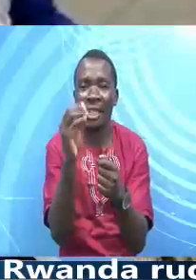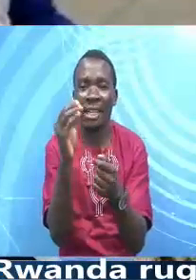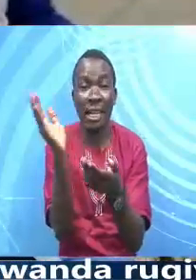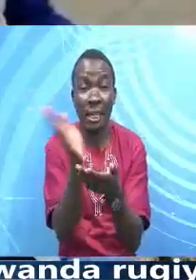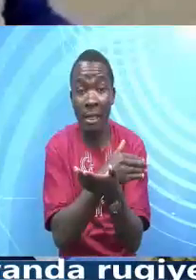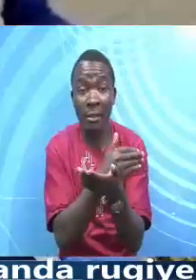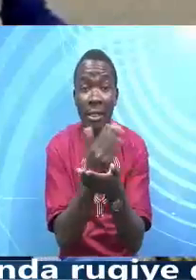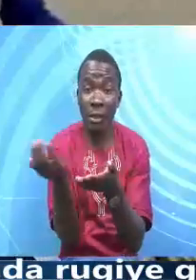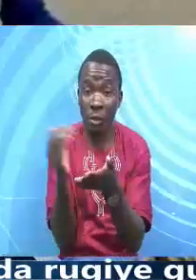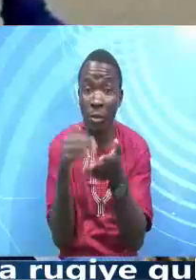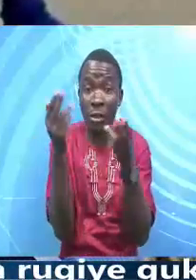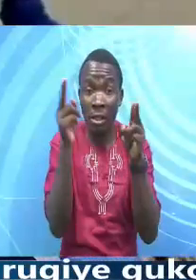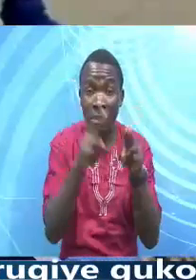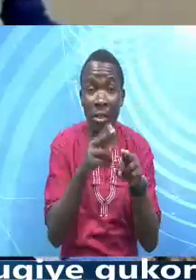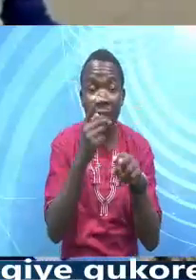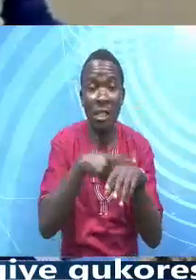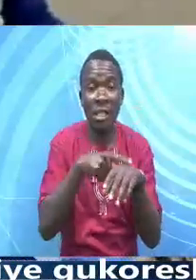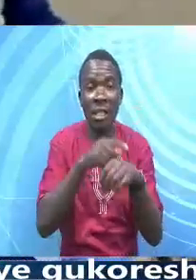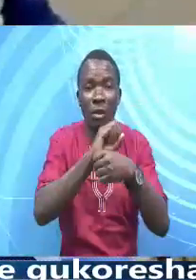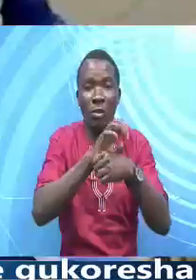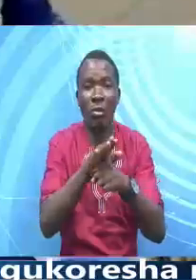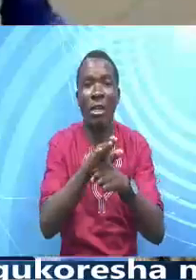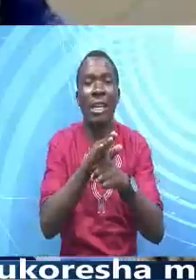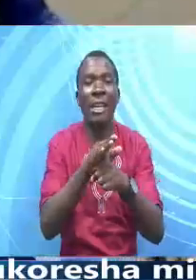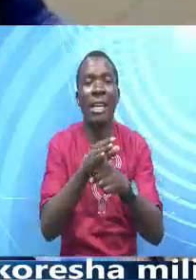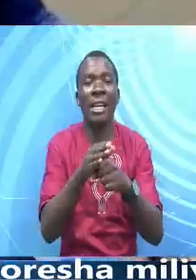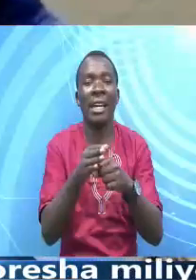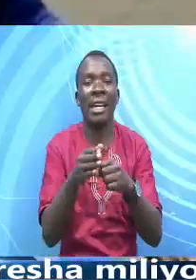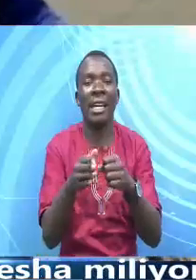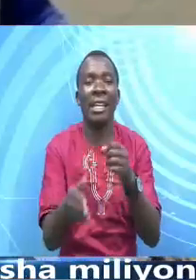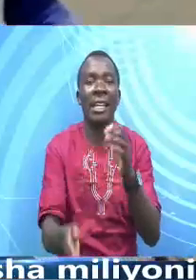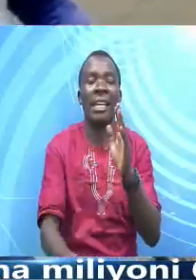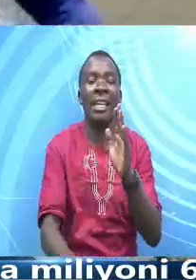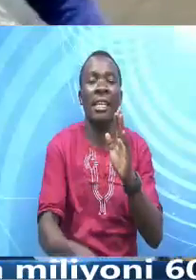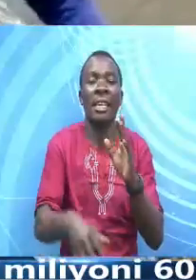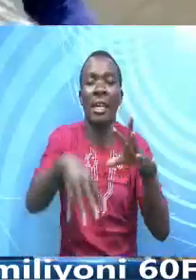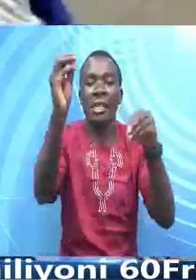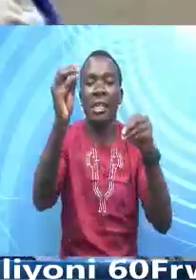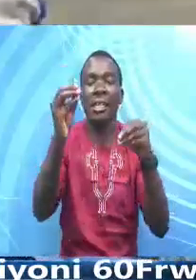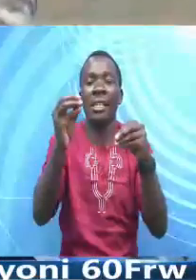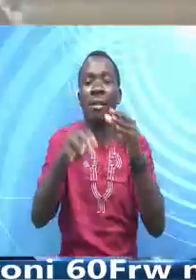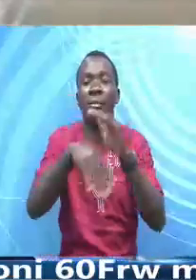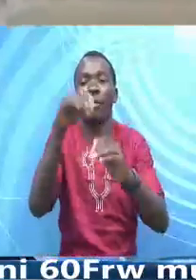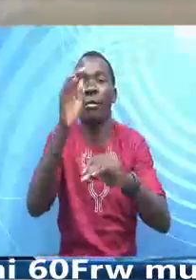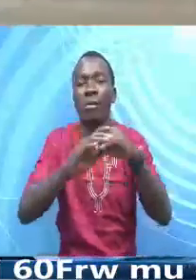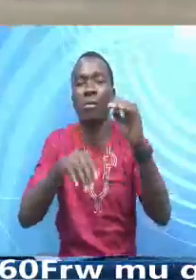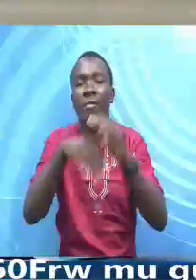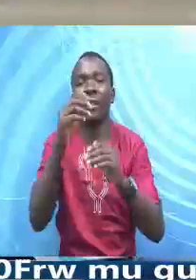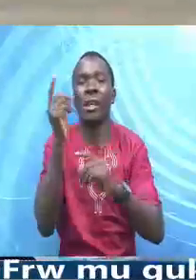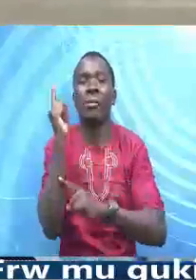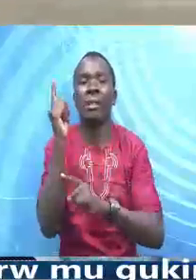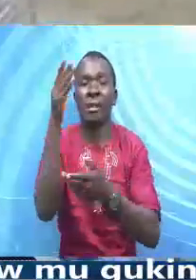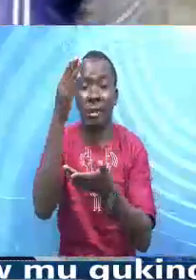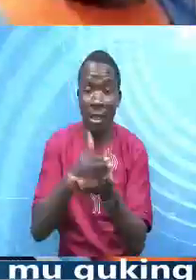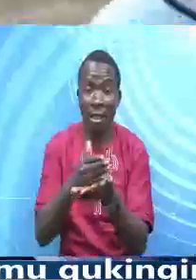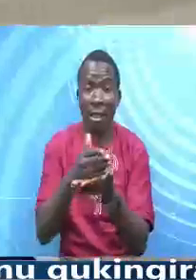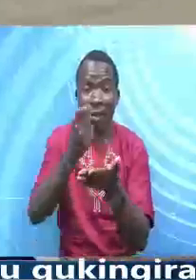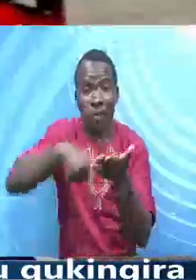icyorezo cyarangiye burundu twagihashije burundu. Abasekirite bakareka kudusoresha kandi nta bagenzi turi kubona. Urakoze